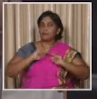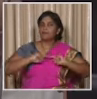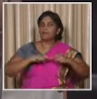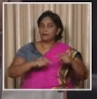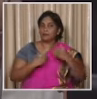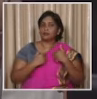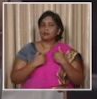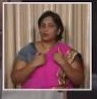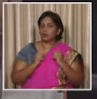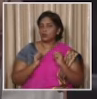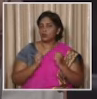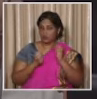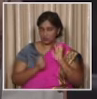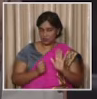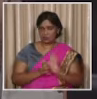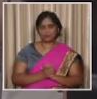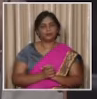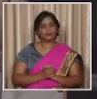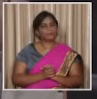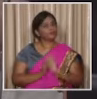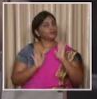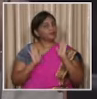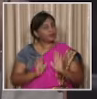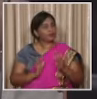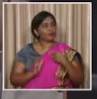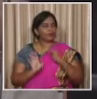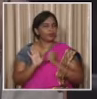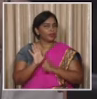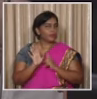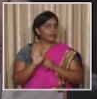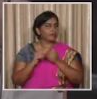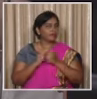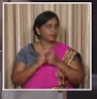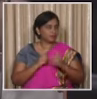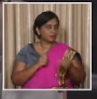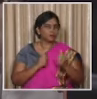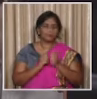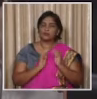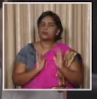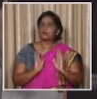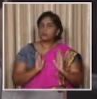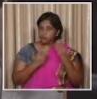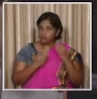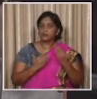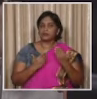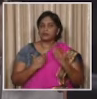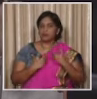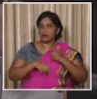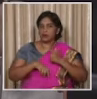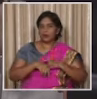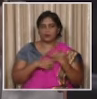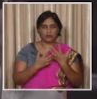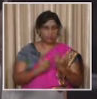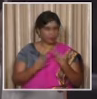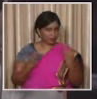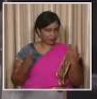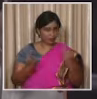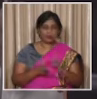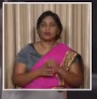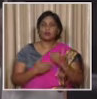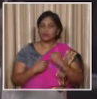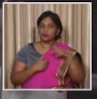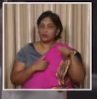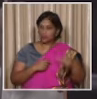කරන්නට උත්සාහ ගත්තා. නමුත් අඛණ්ඩව එවැනි සැලසුමක් ක්‍රියාත්මක කරන්නට අවකාශ සැලසුනේ නැහැ.